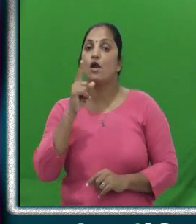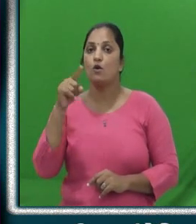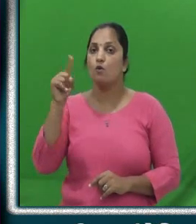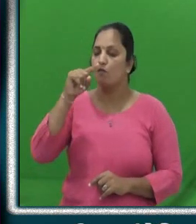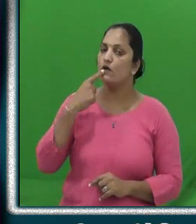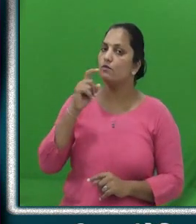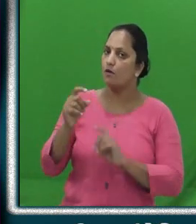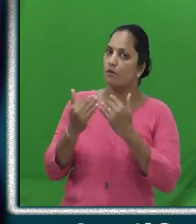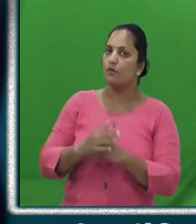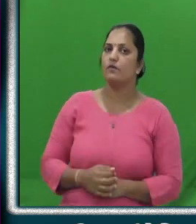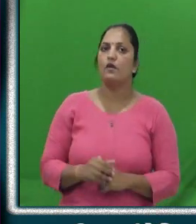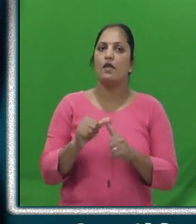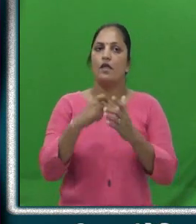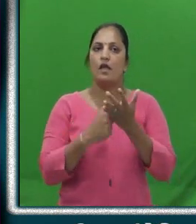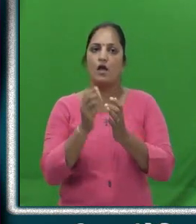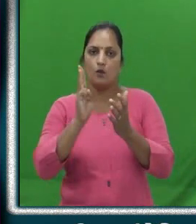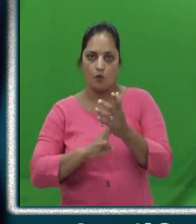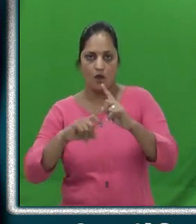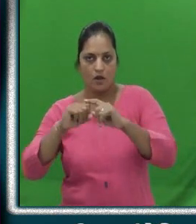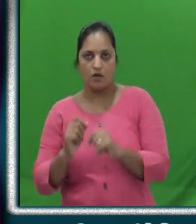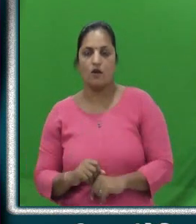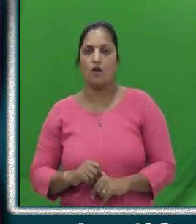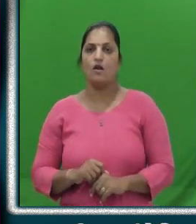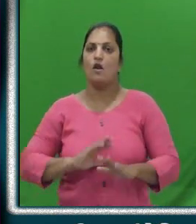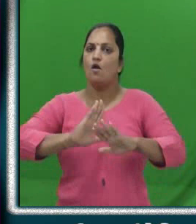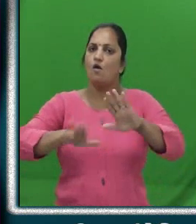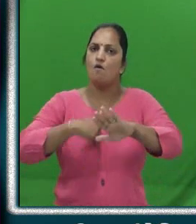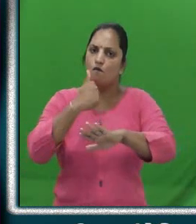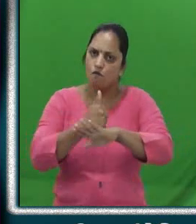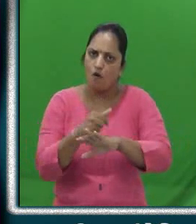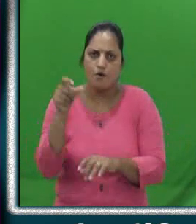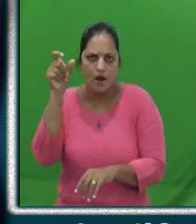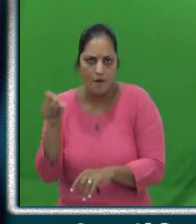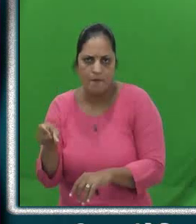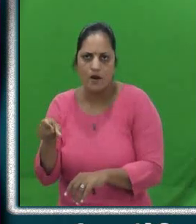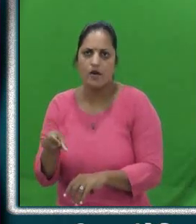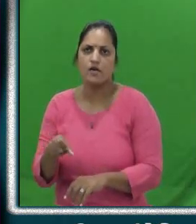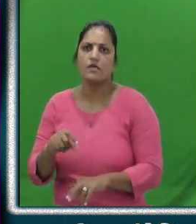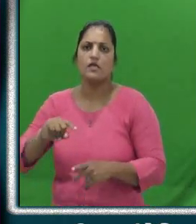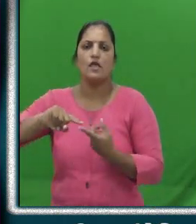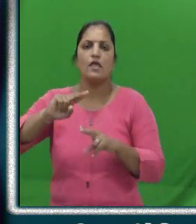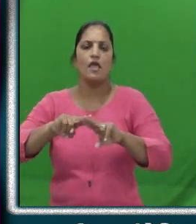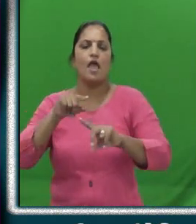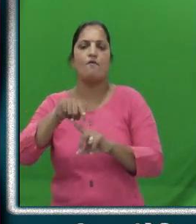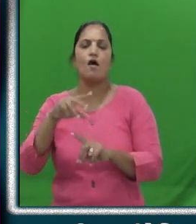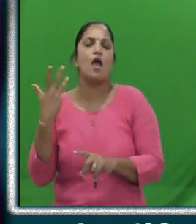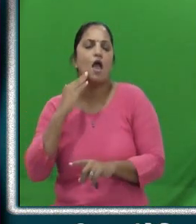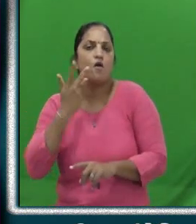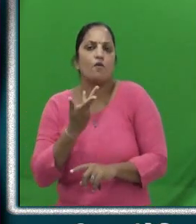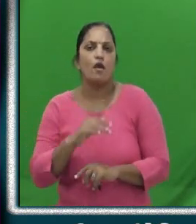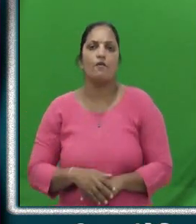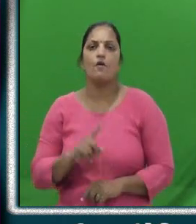પૂછાશે? બરાબર. અરુણ કૃષ્ણમૂર્તિ ફાઉન્ડેડ EFI વેન હી